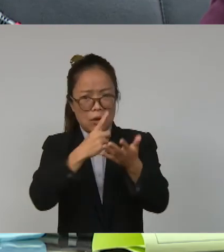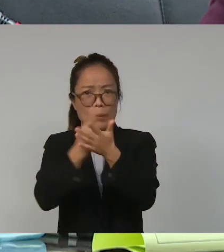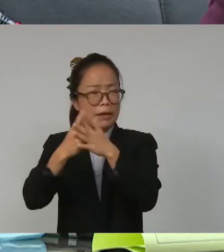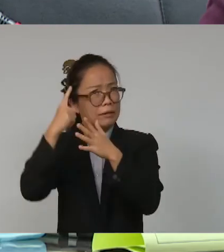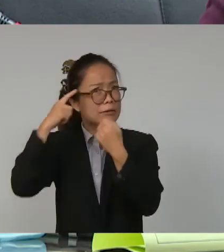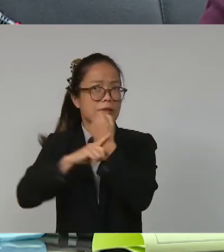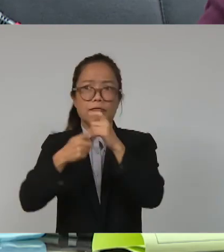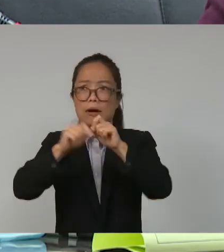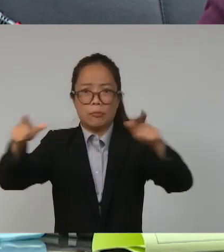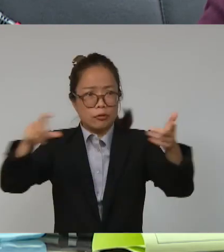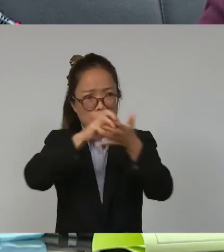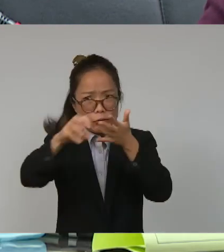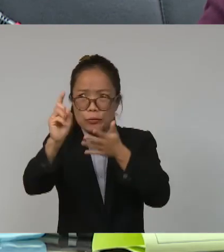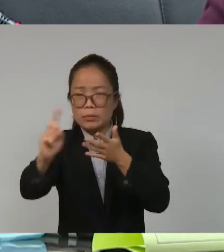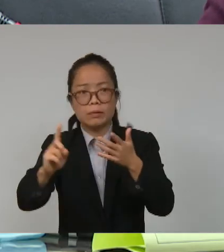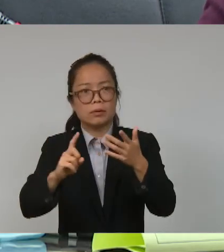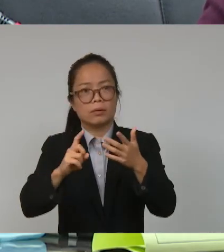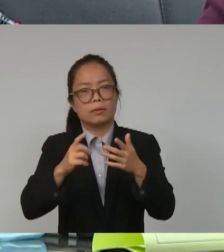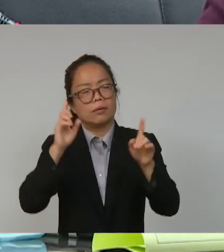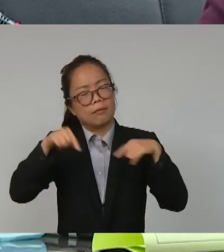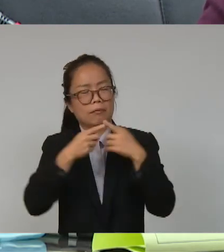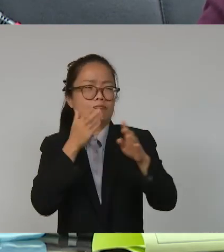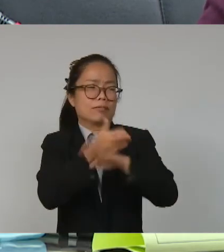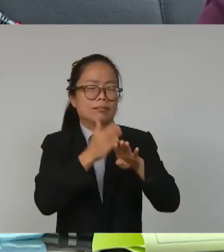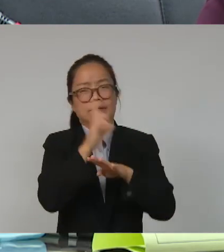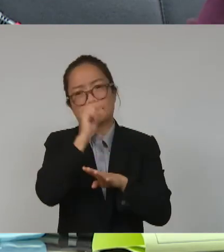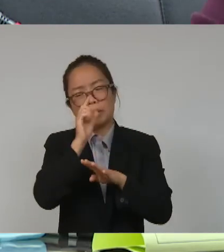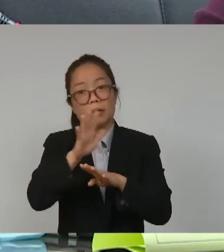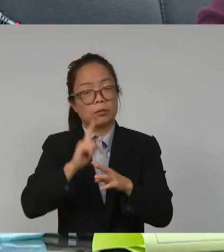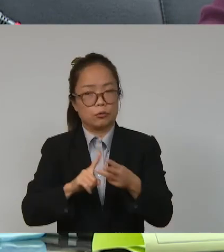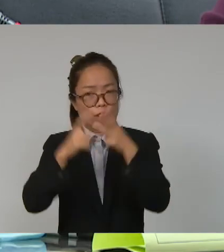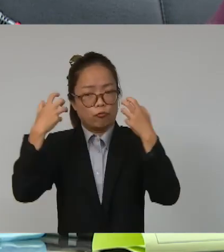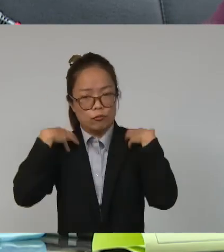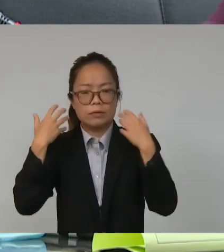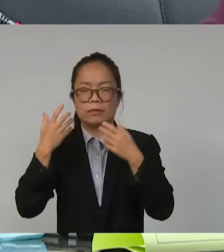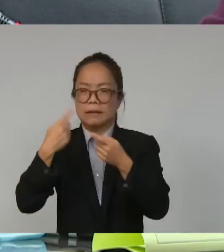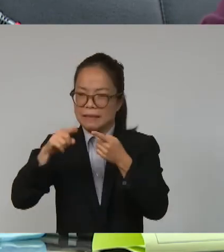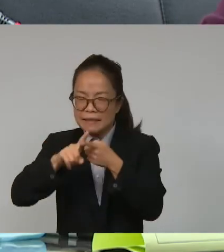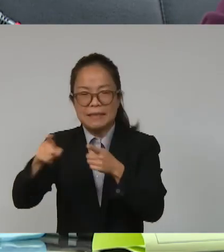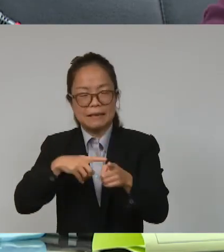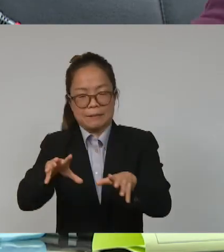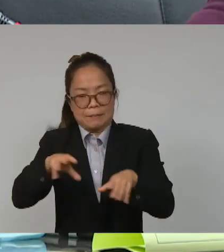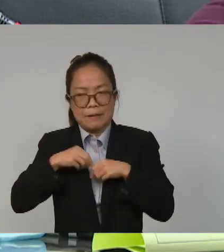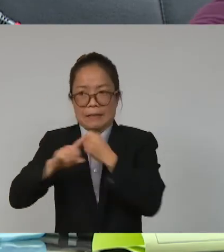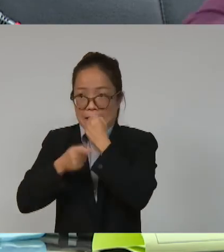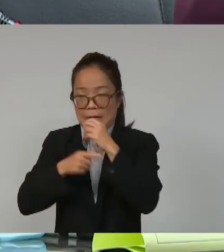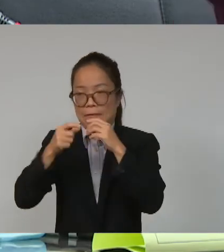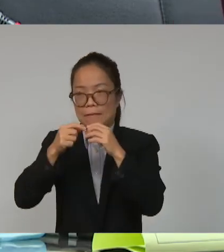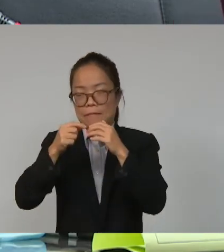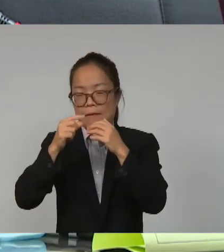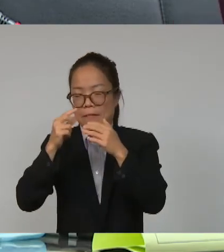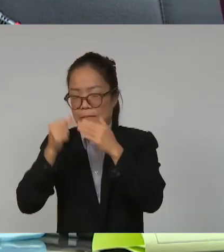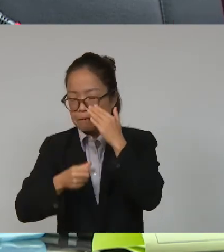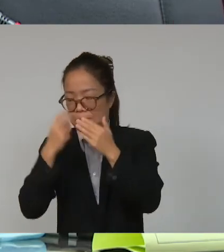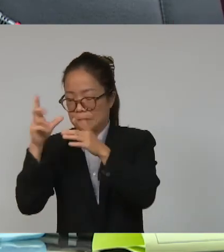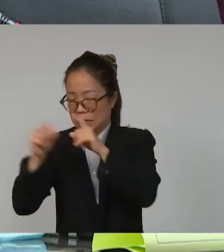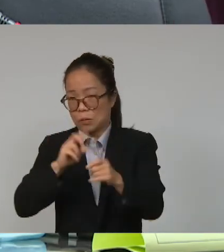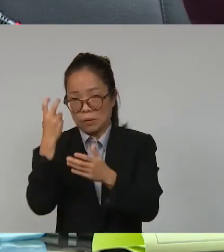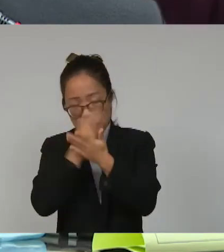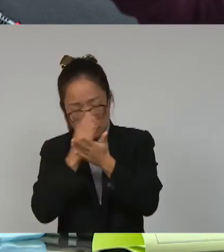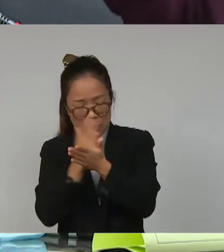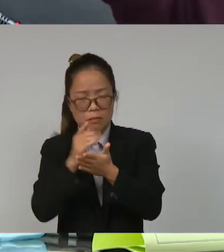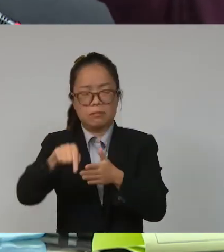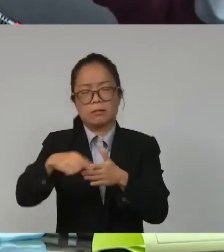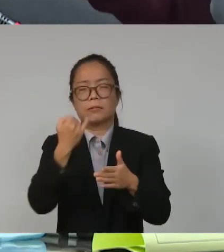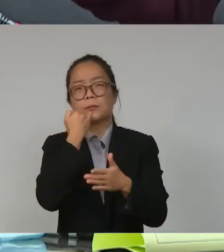智的问题，这个地方好就捞过界了。我觉得我们主管机关呢，应该要谨守这个合法性监督、依法行政的一个分际。